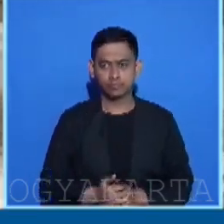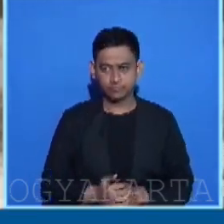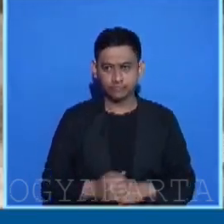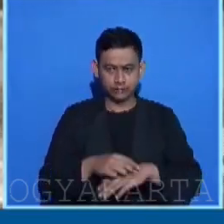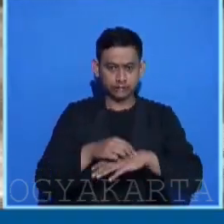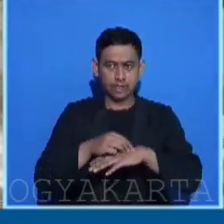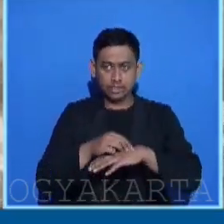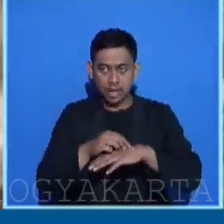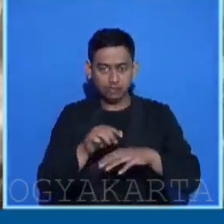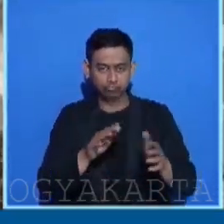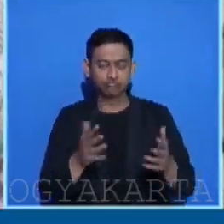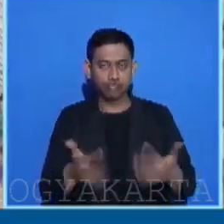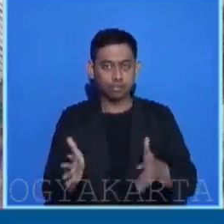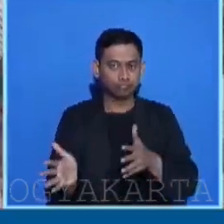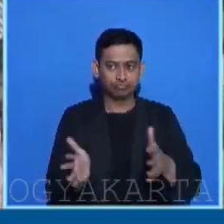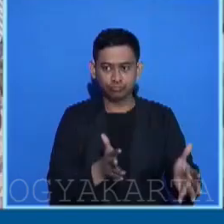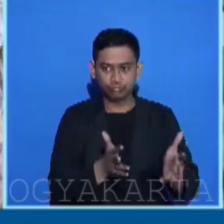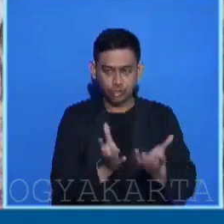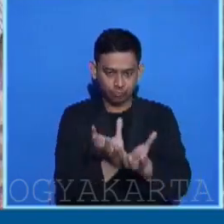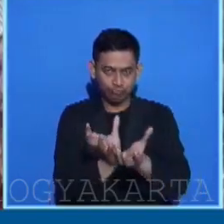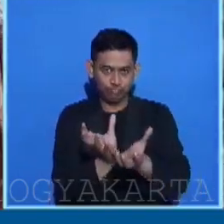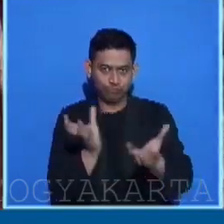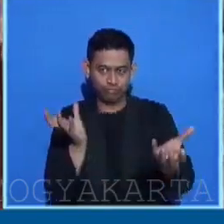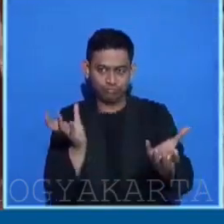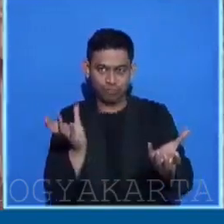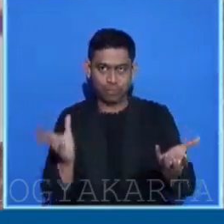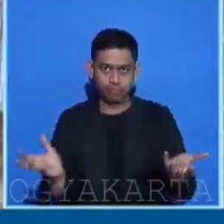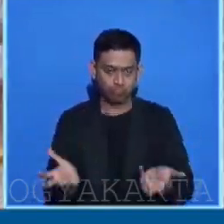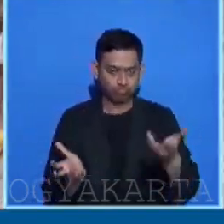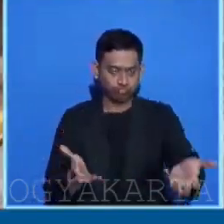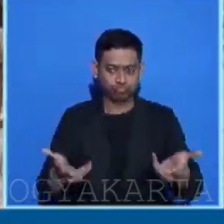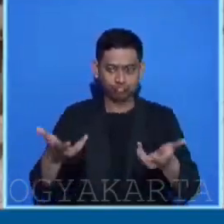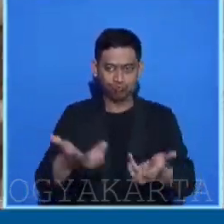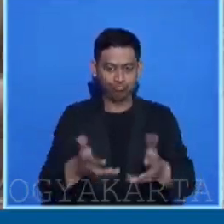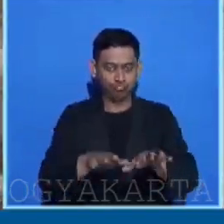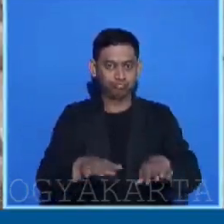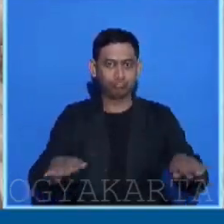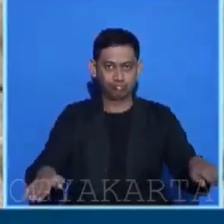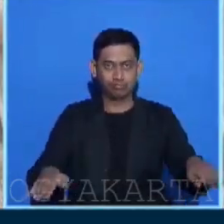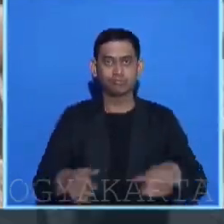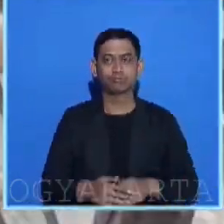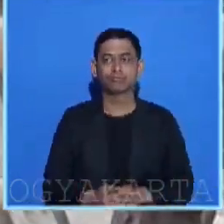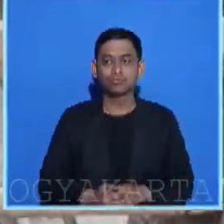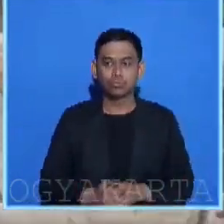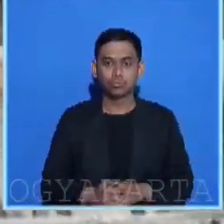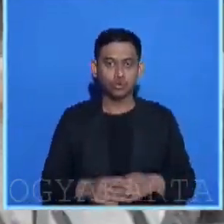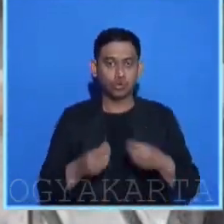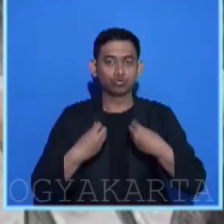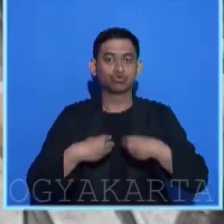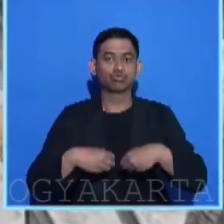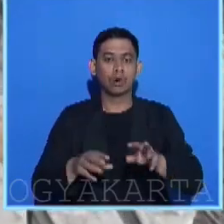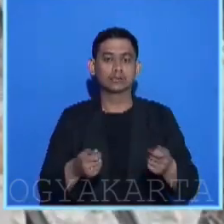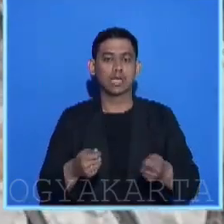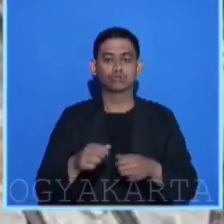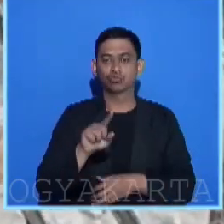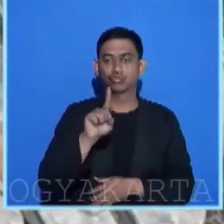damel saking deling, Keminah saged ngawinaken indukan ayam lan anakanipun lan dipun sate ing pekenan. Setunggal babonan ayam